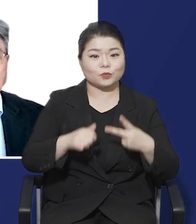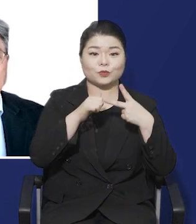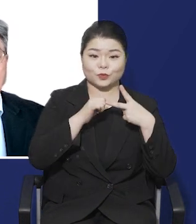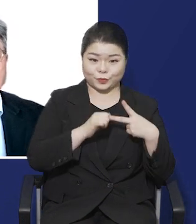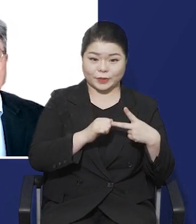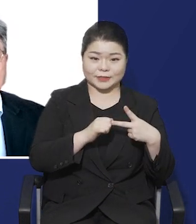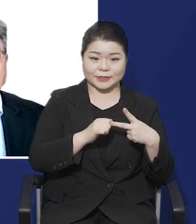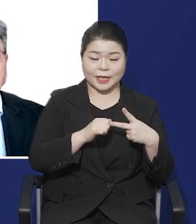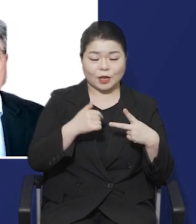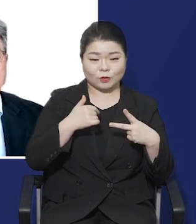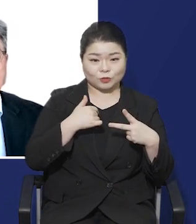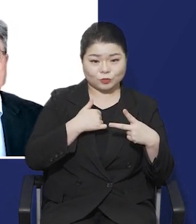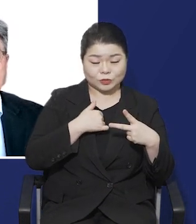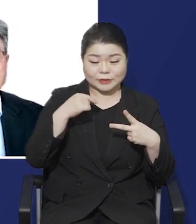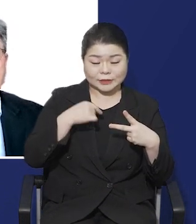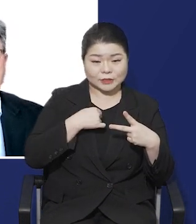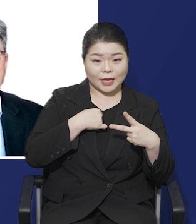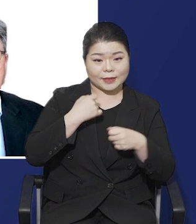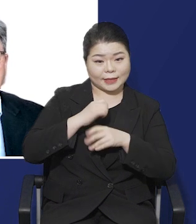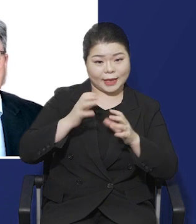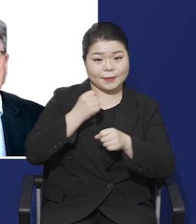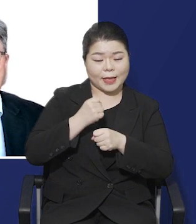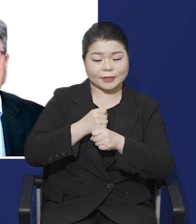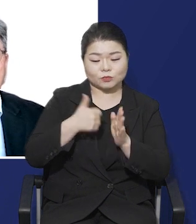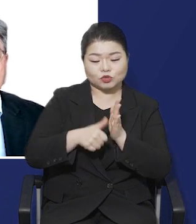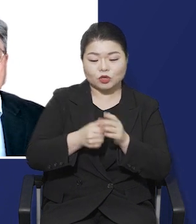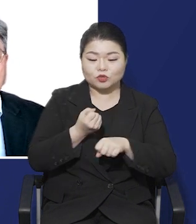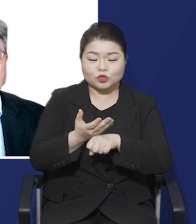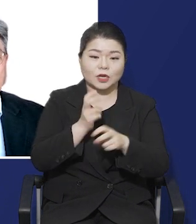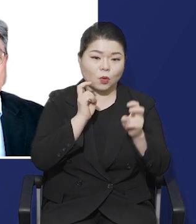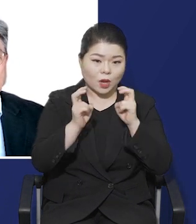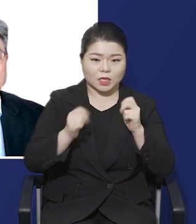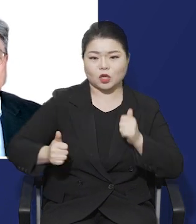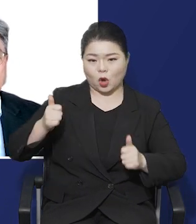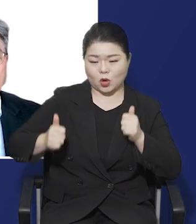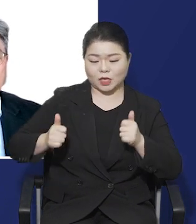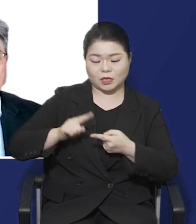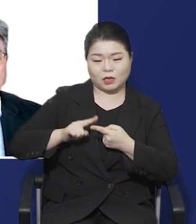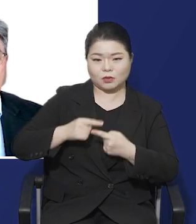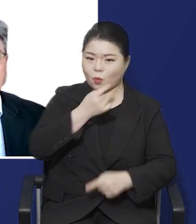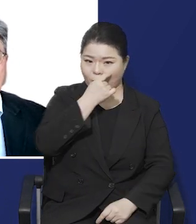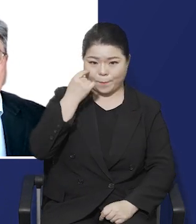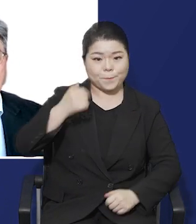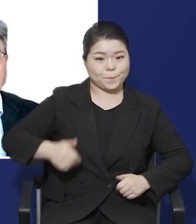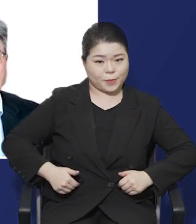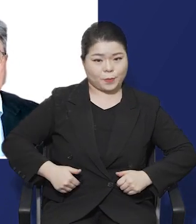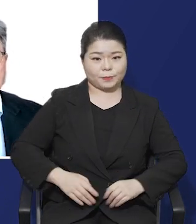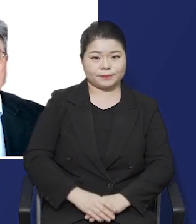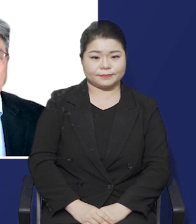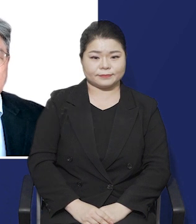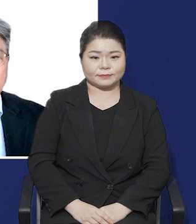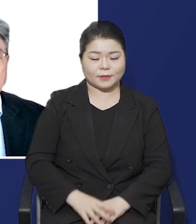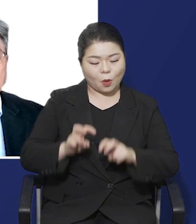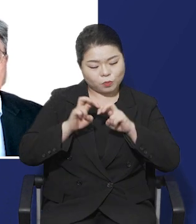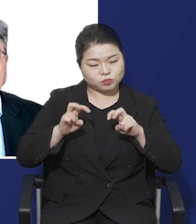번째로는 자국에서 동일 제품을 수출하고 있는 자국 수출 기업과의 경쟁을 분석을 해야 합니다. 이를